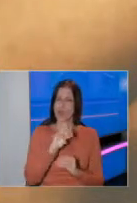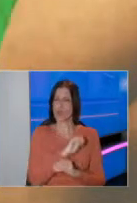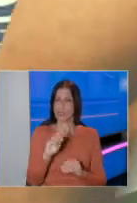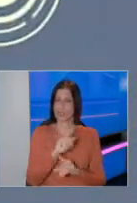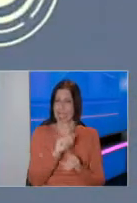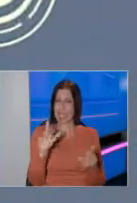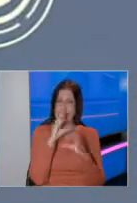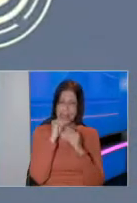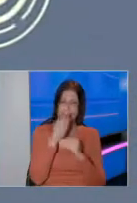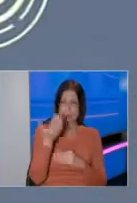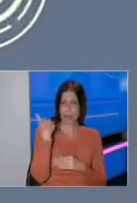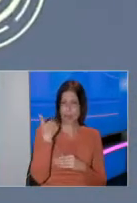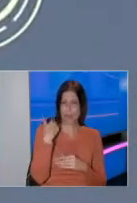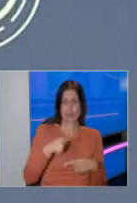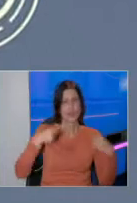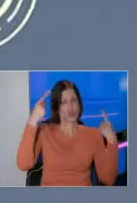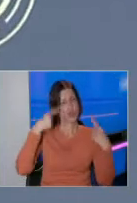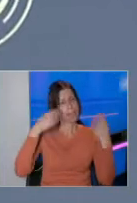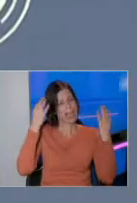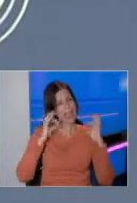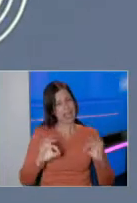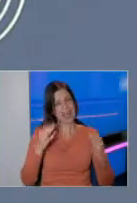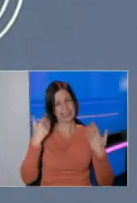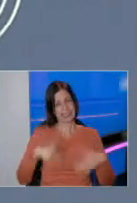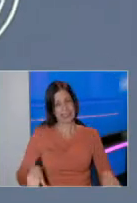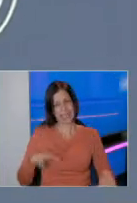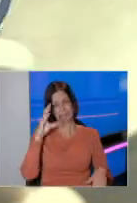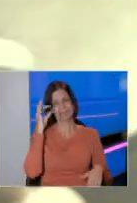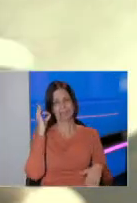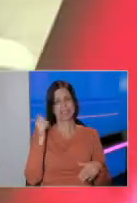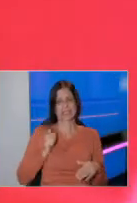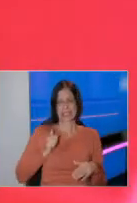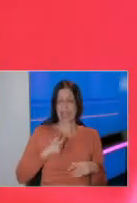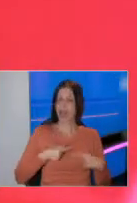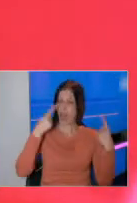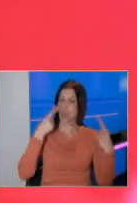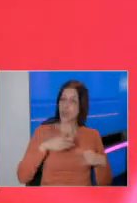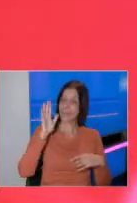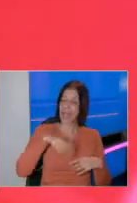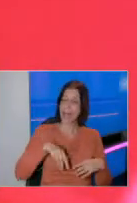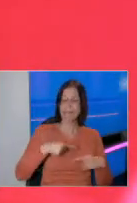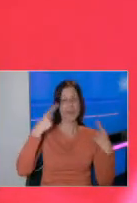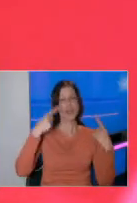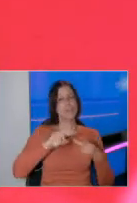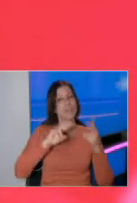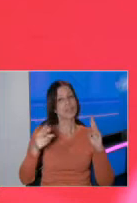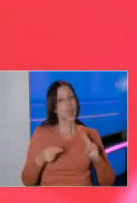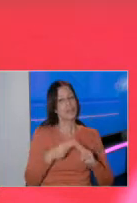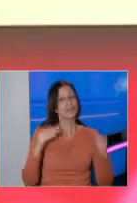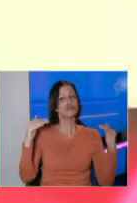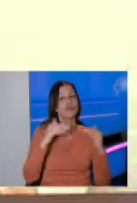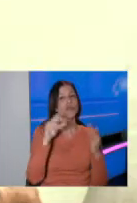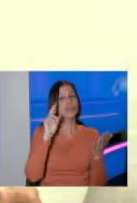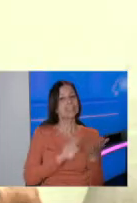אחר. דיברנו מקודם על יום ההוקרה לנכי ונכות צה"ל, אז היום הוא גם היום הבינלאומי לשוויון